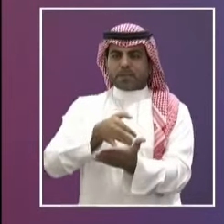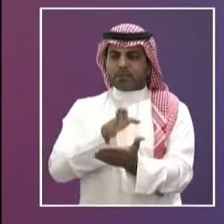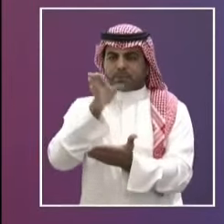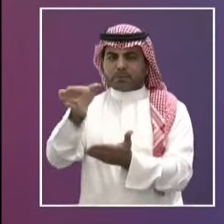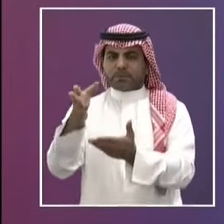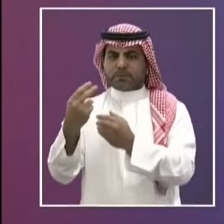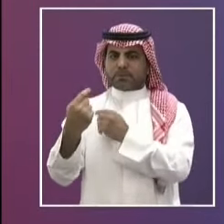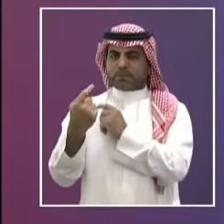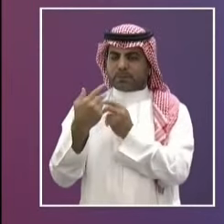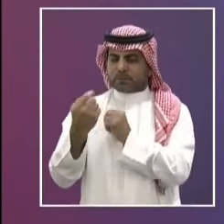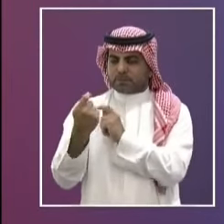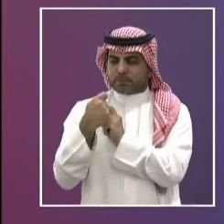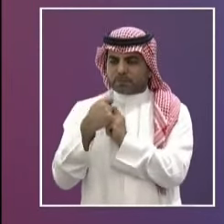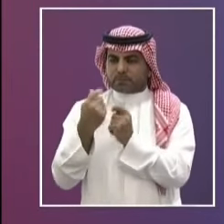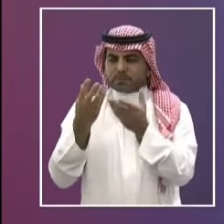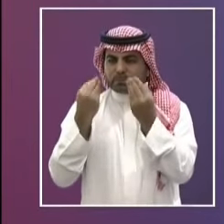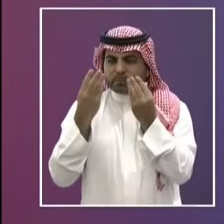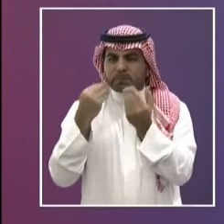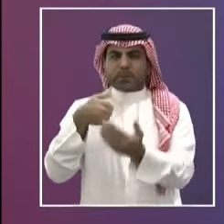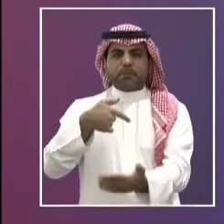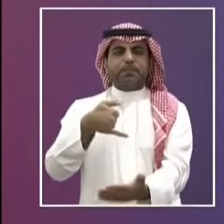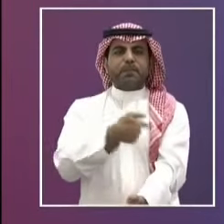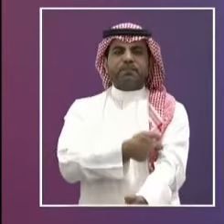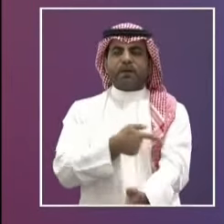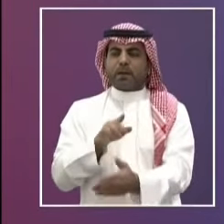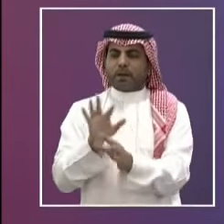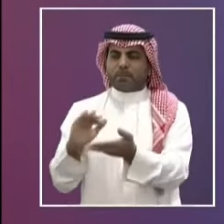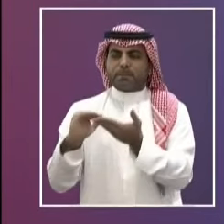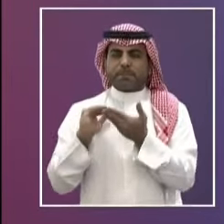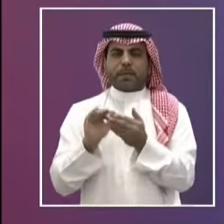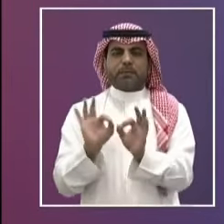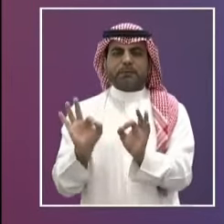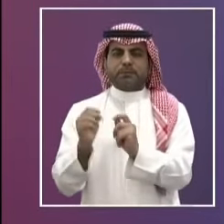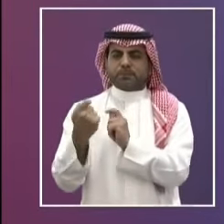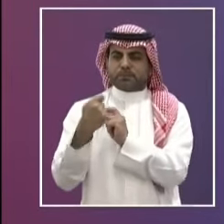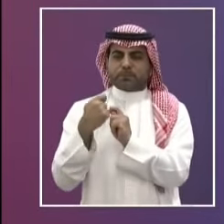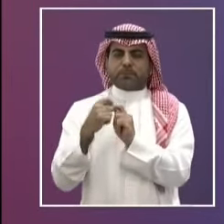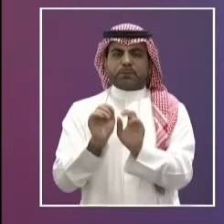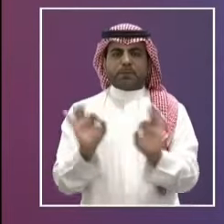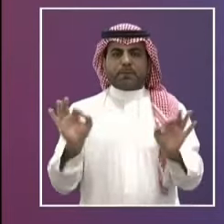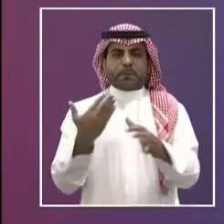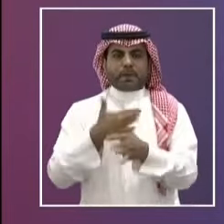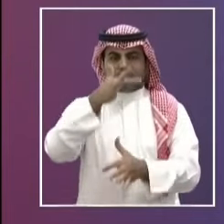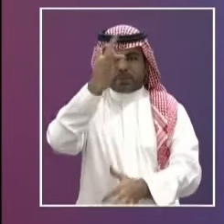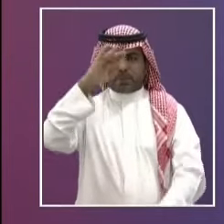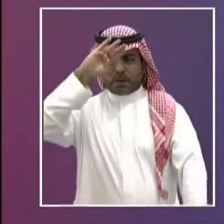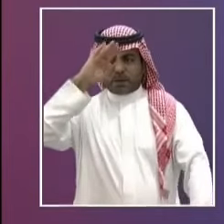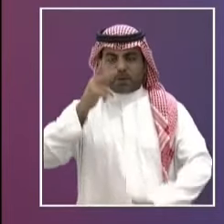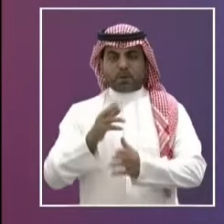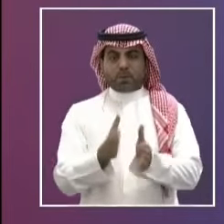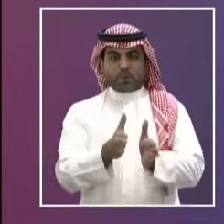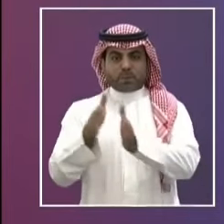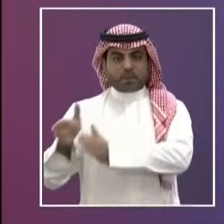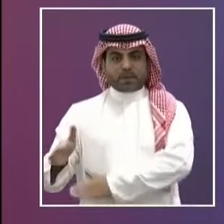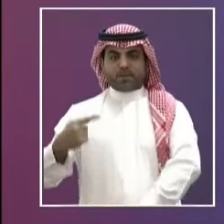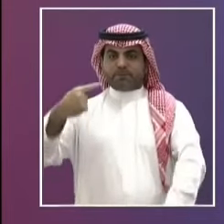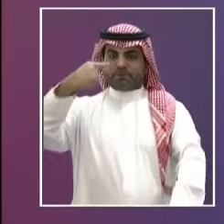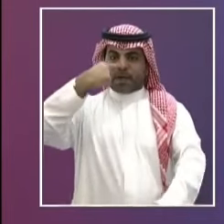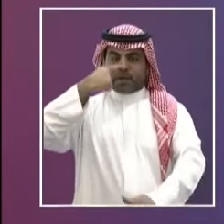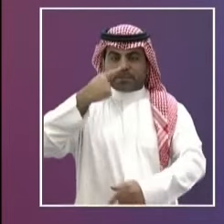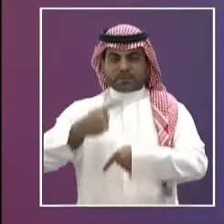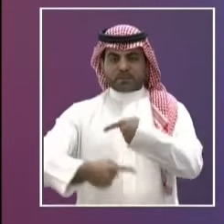الصحي، والأطباء والزملاء المختصين سيقومون بالإجراءات والتقييم الطبي اللازم وأيضا الفحوصات المخبرية